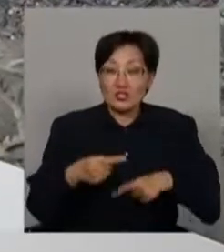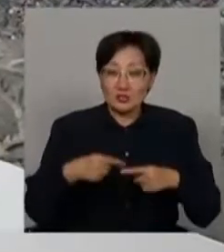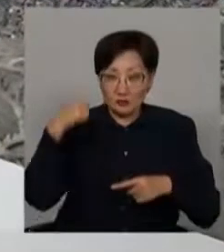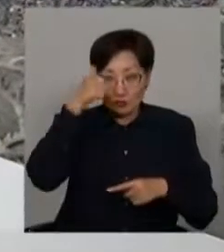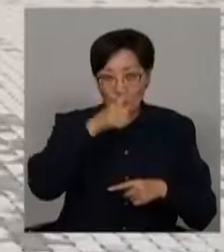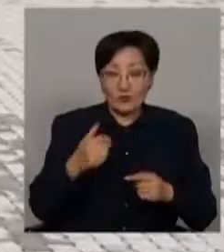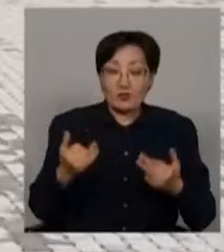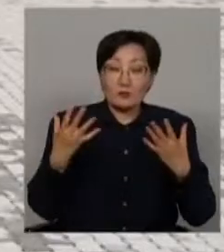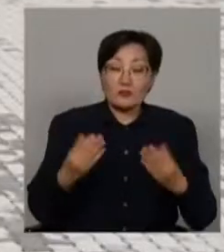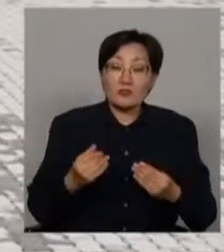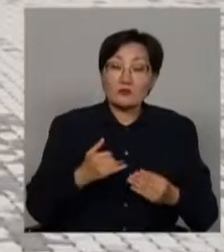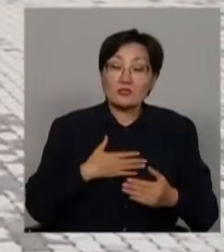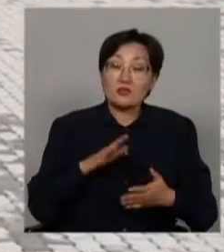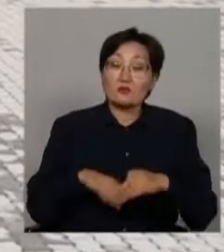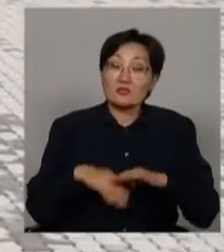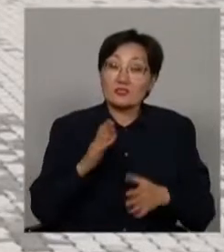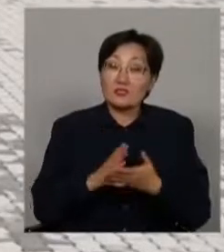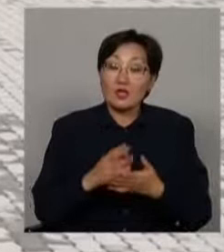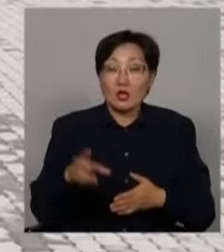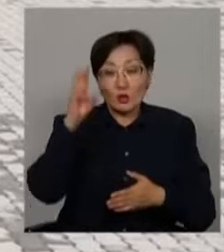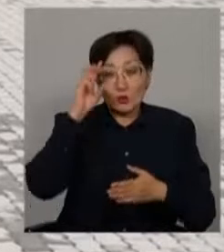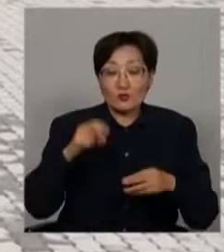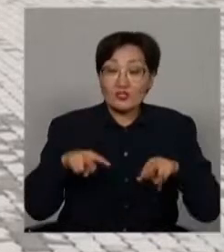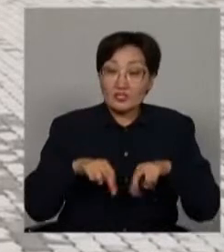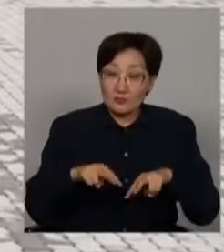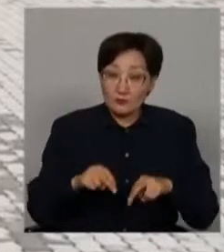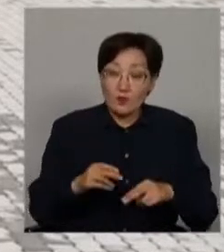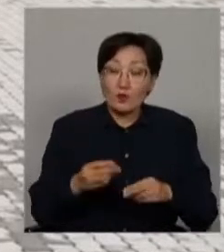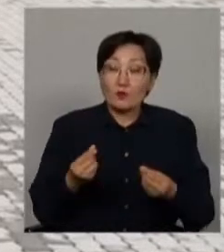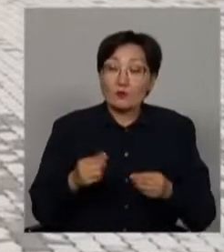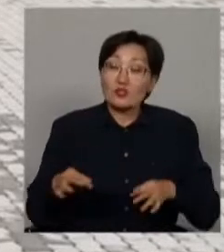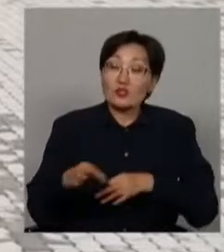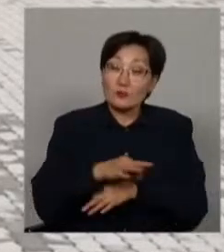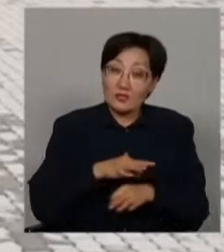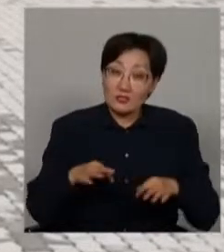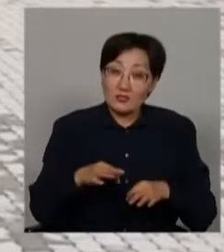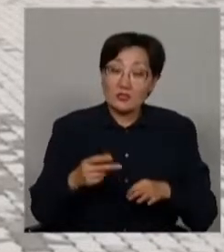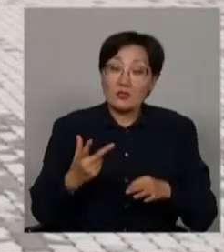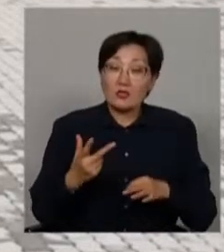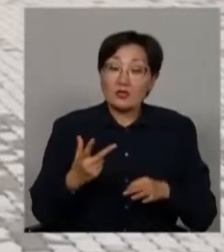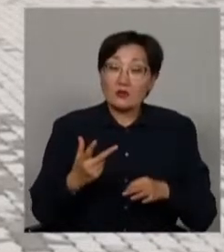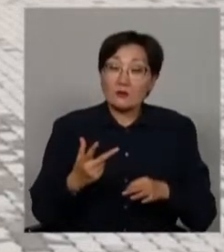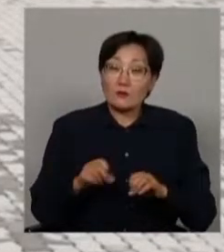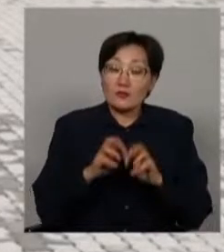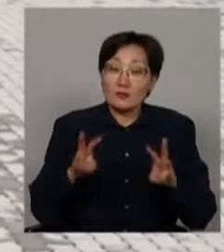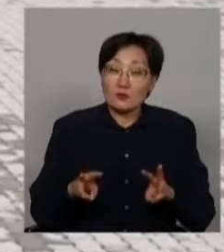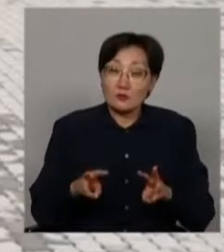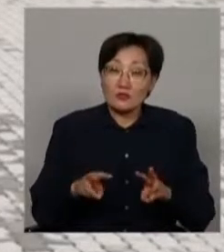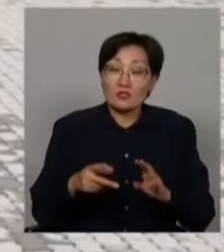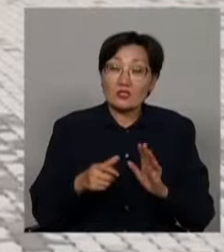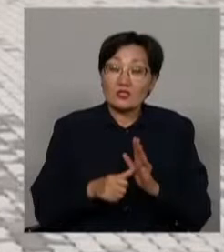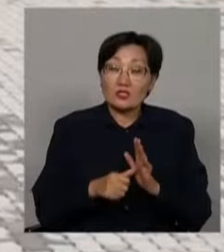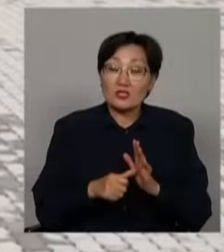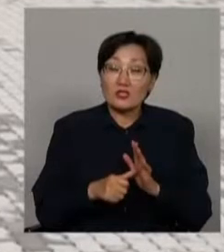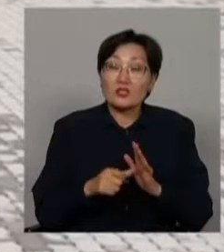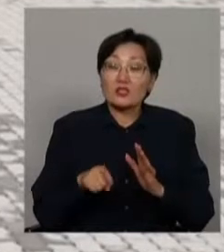На сегодняшний день у нас на руках имеется госэкспертиза. Сумма проекта третьего очереди водоснабжения составляет 6,3 миллиарда